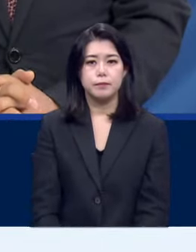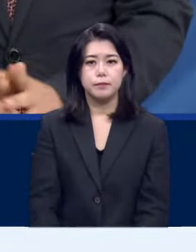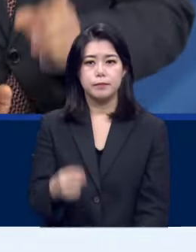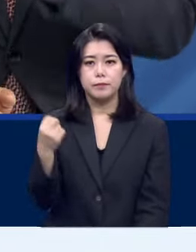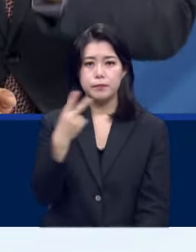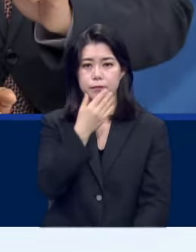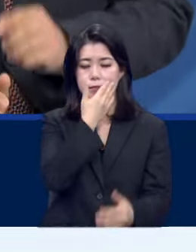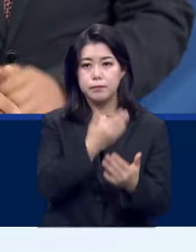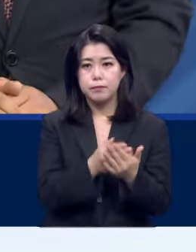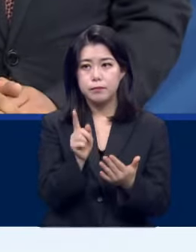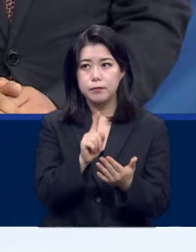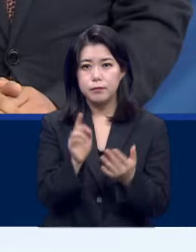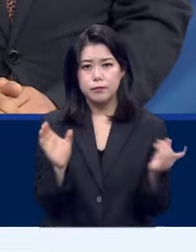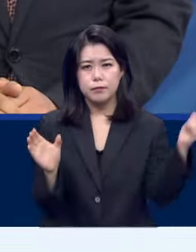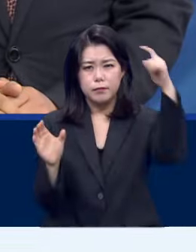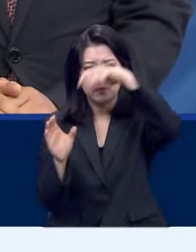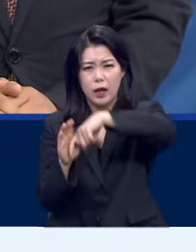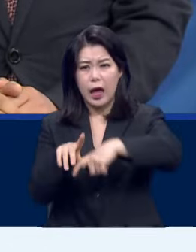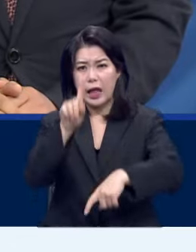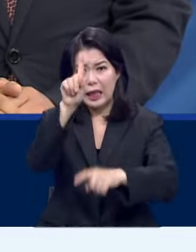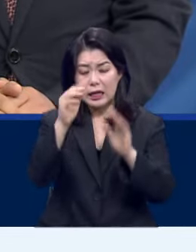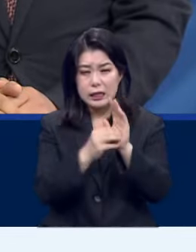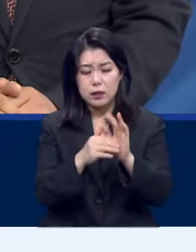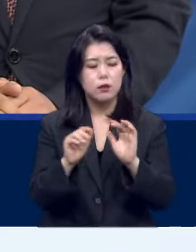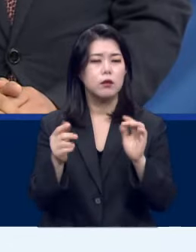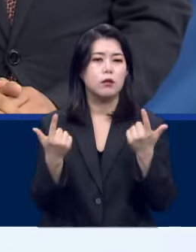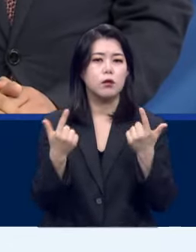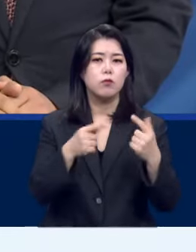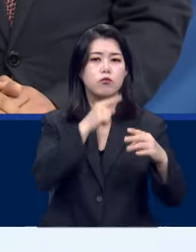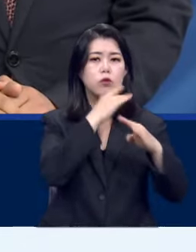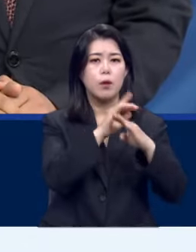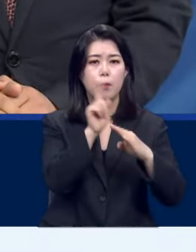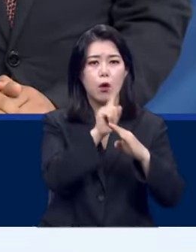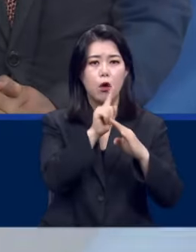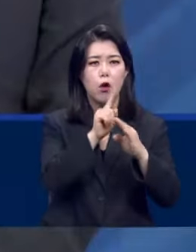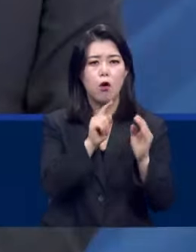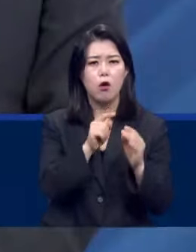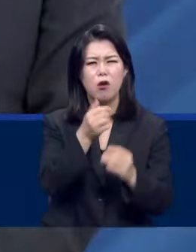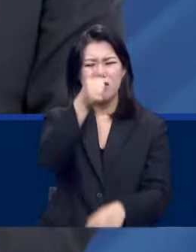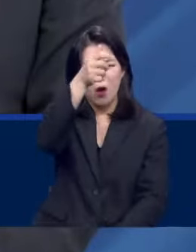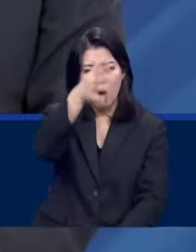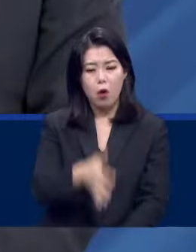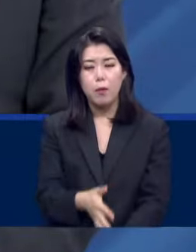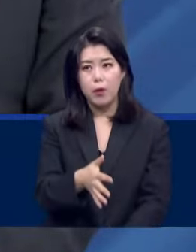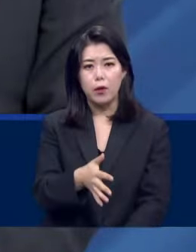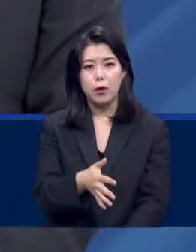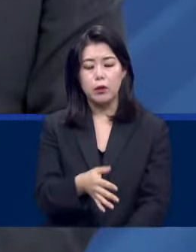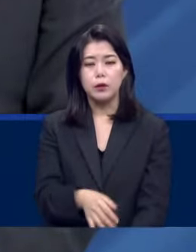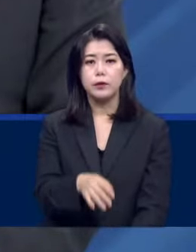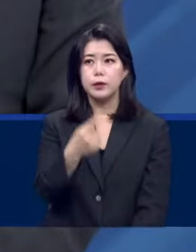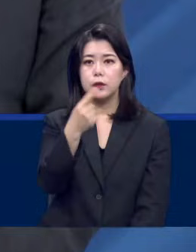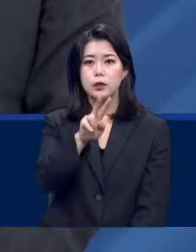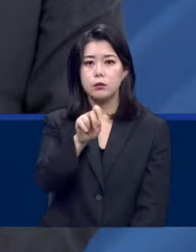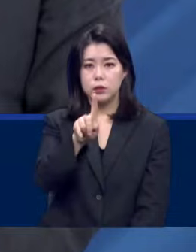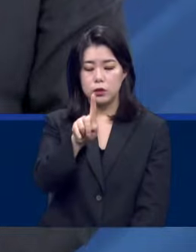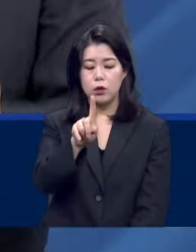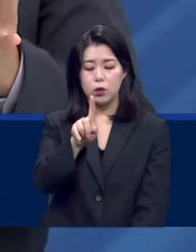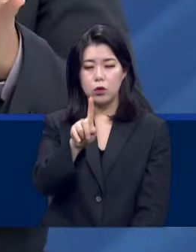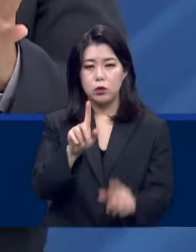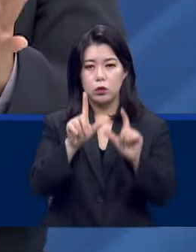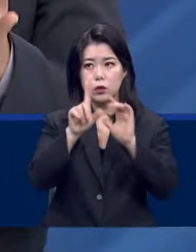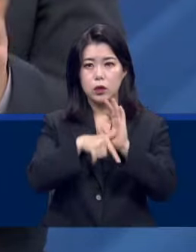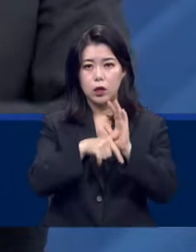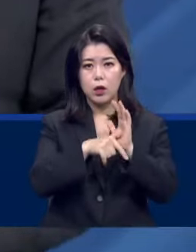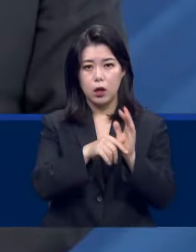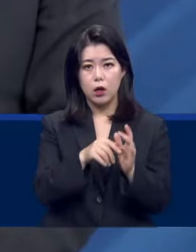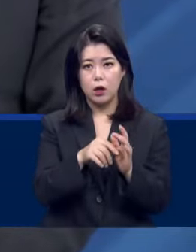중요한 거는 그냥 한 방으로 끝나는게 아니라 북한이 내 세고 있는게 다탄두 체계입니다 21년도 6차 당대회에서 밝힌 5대